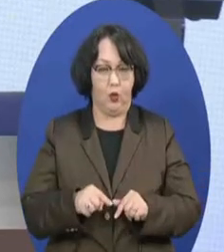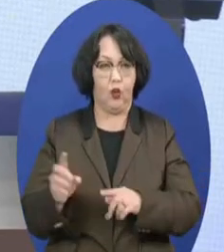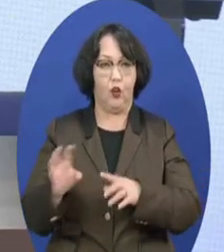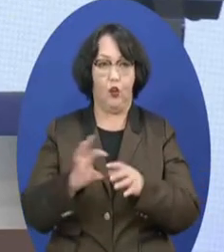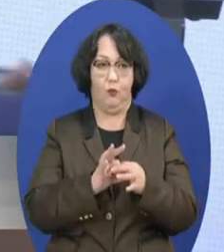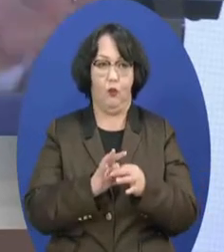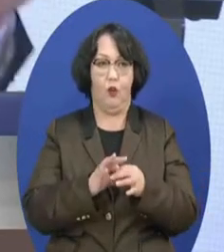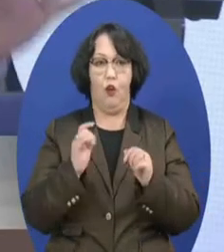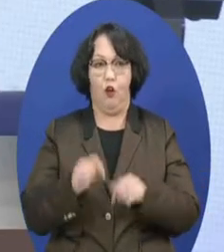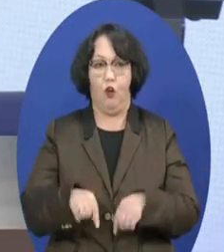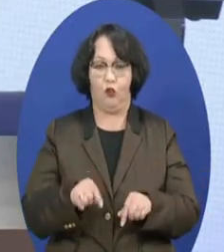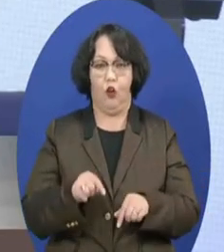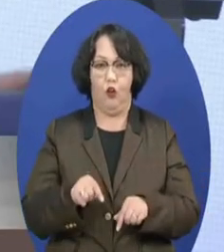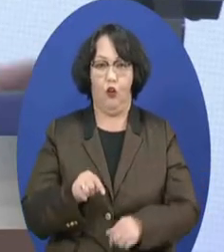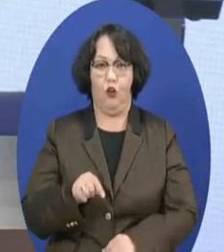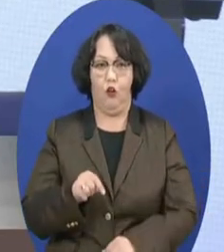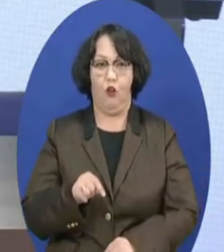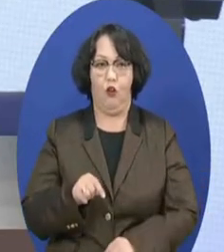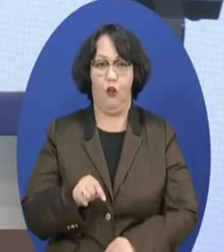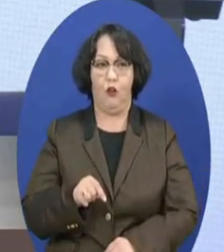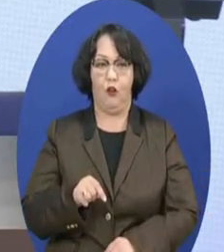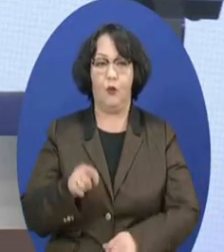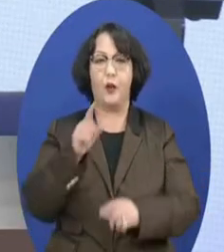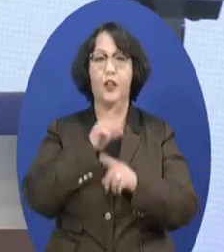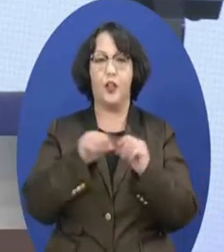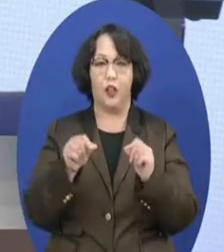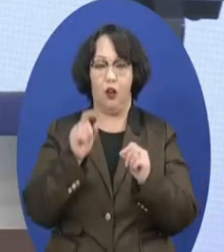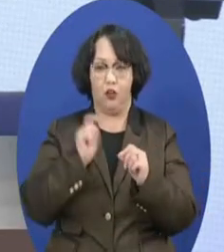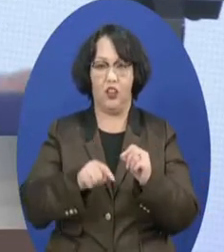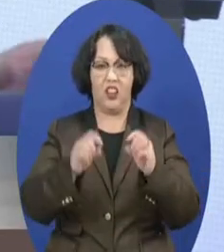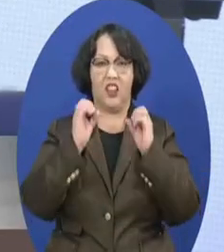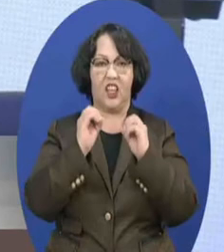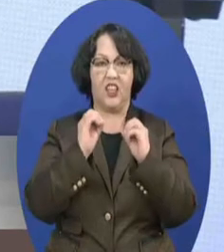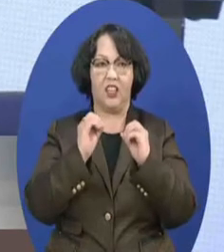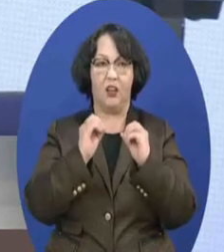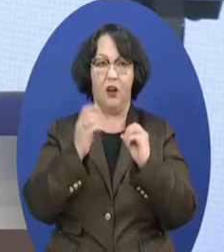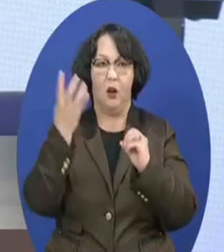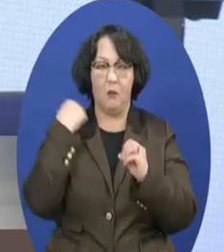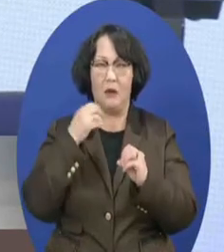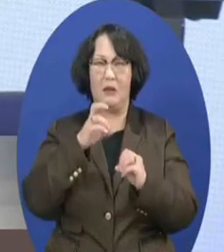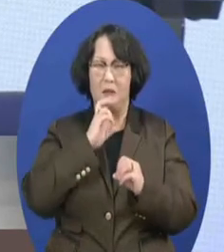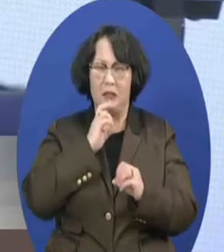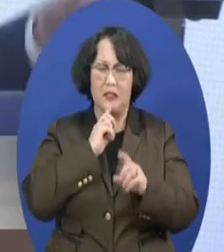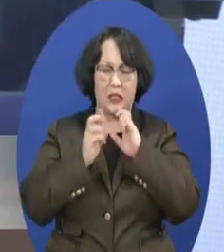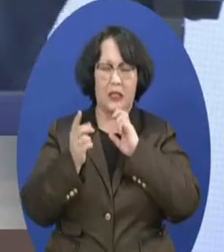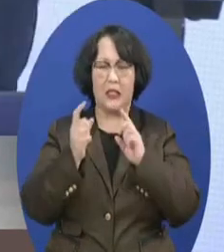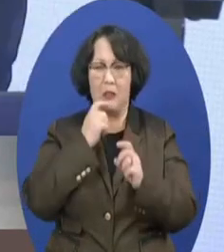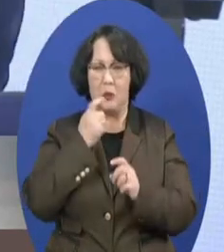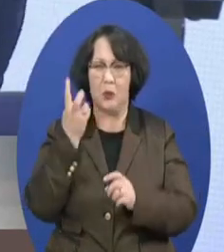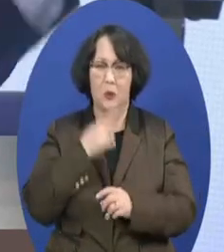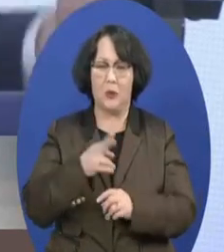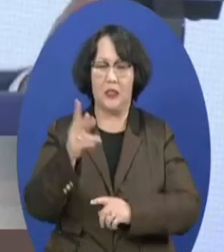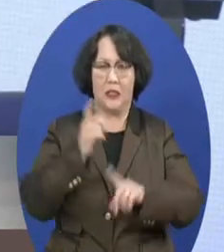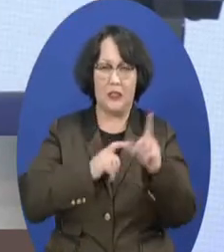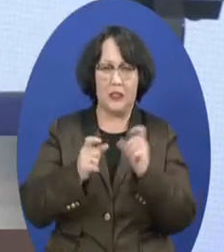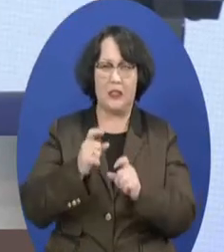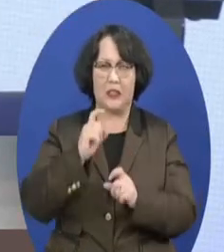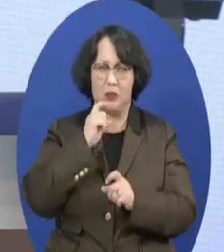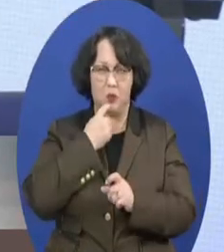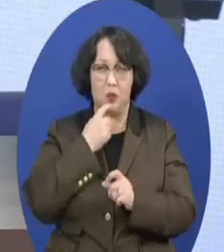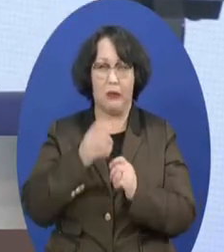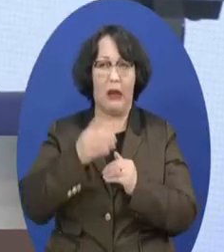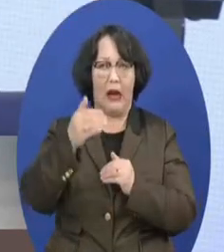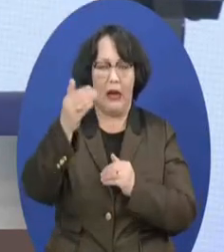дагаад за ер нь одоо ингээд нэг юм аа тэглий хүн хүндрэлтэй ямралтай үед одоо эдийн засаг маань урагшаа хариуцлагатай